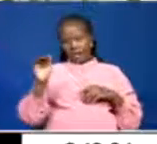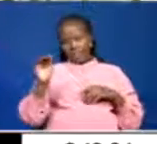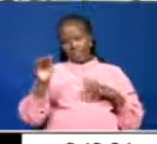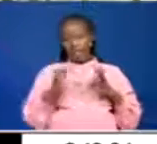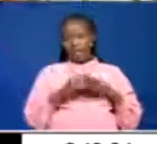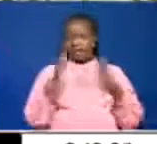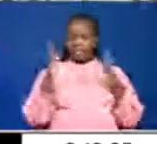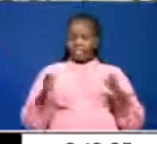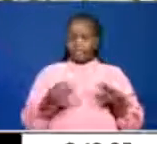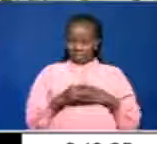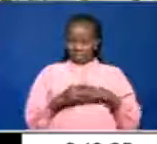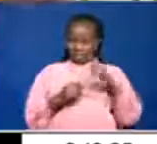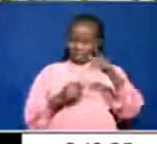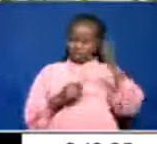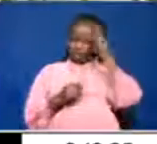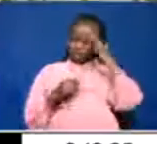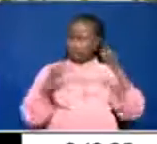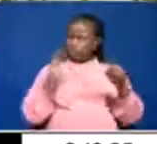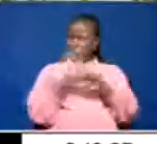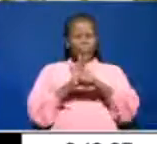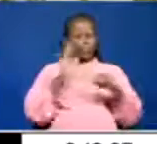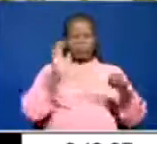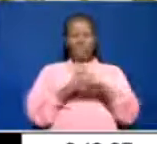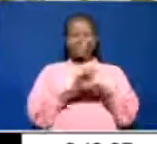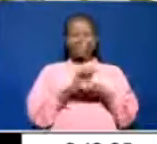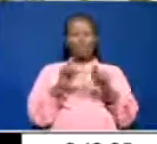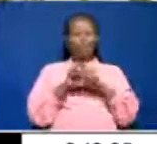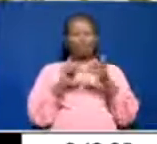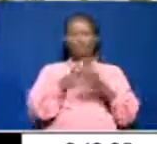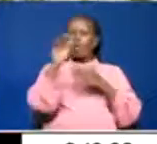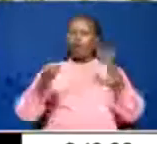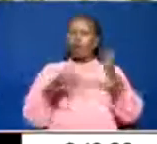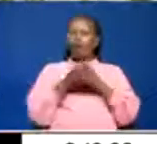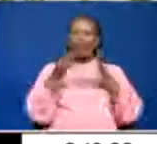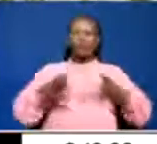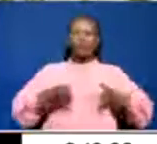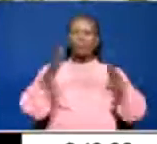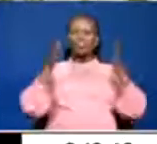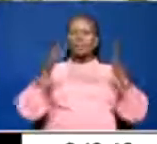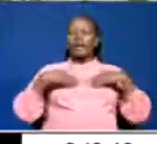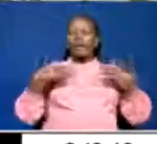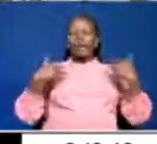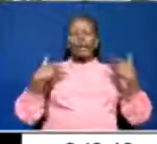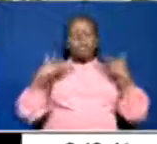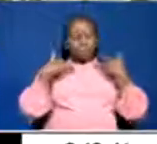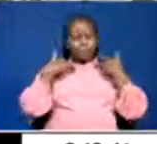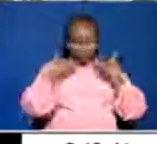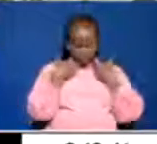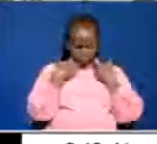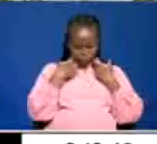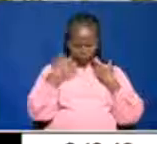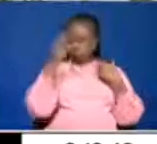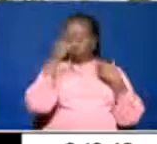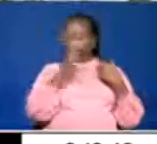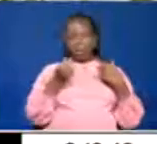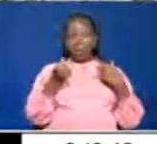mnajua barabara nyingi zimekwama, zote actually zimekwama katika taifa letu kwa sababu ya kukosa pesa ya kufanya